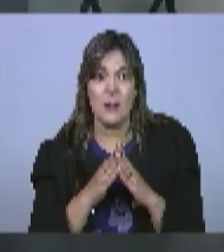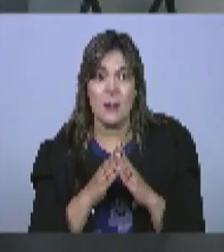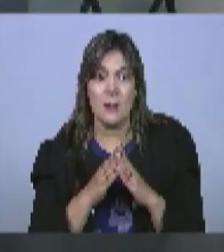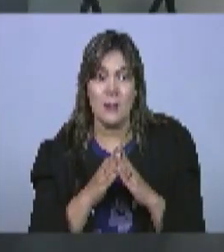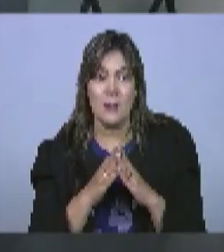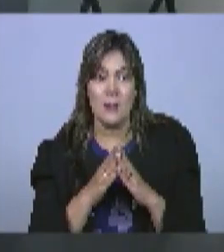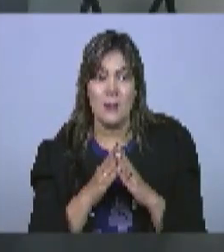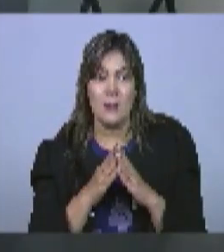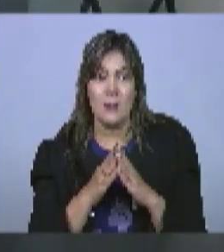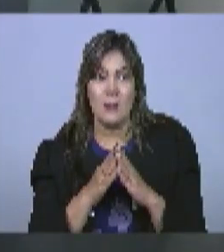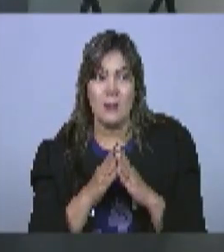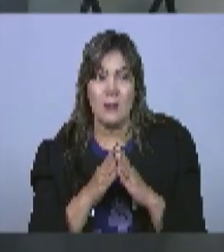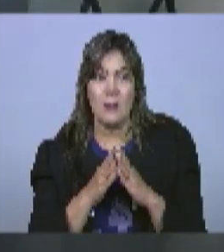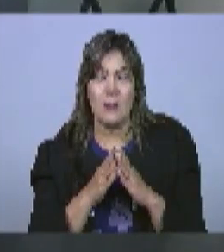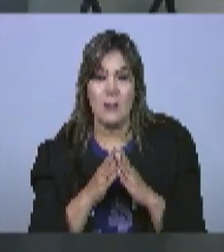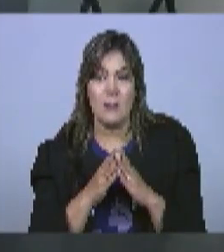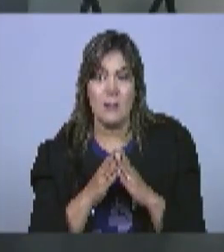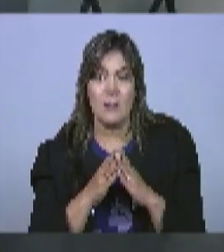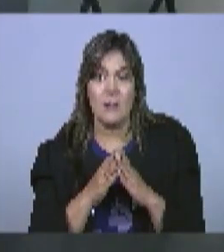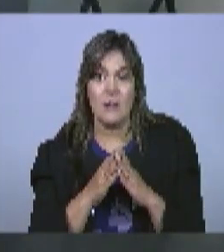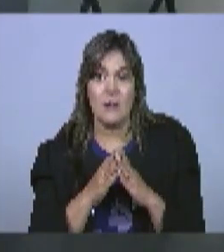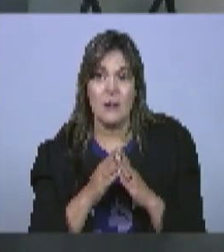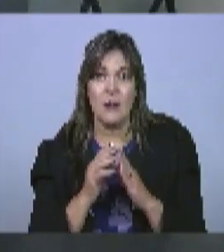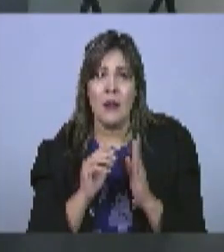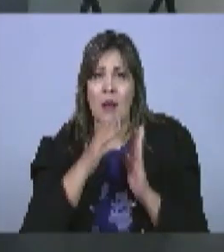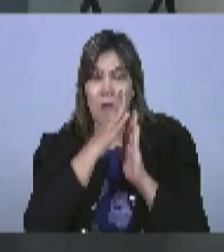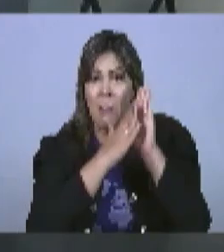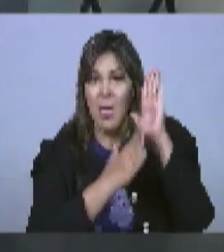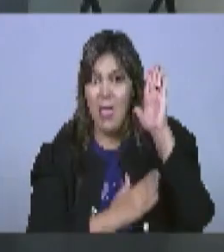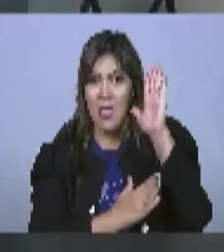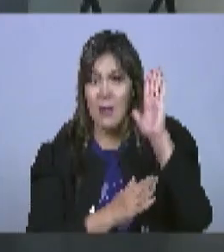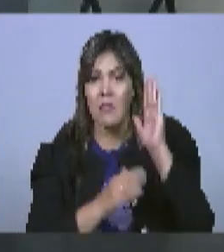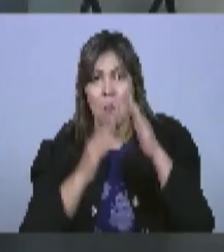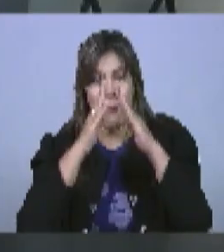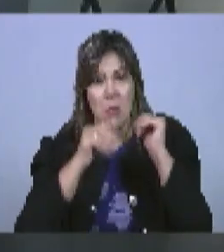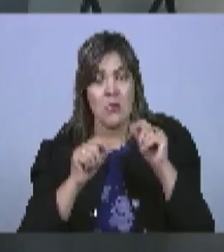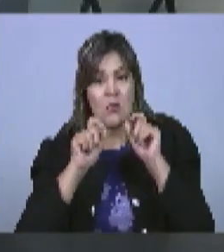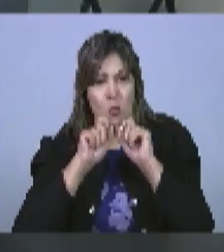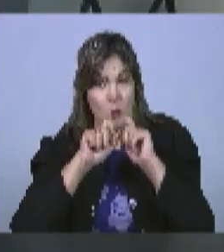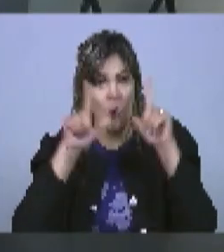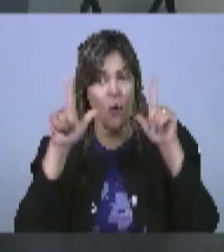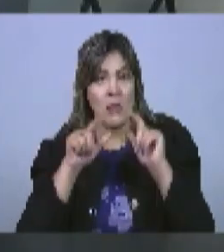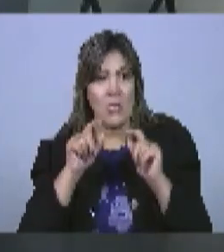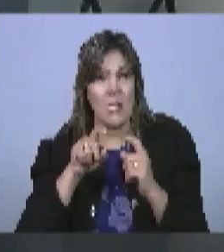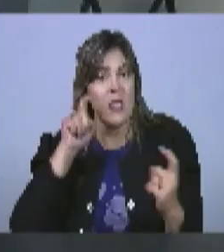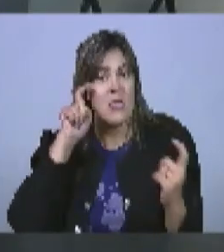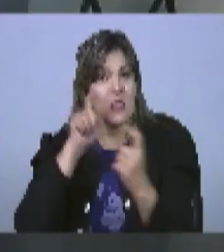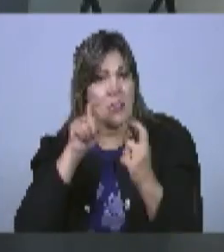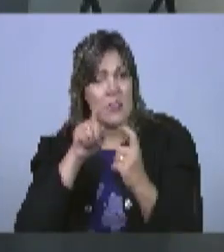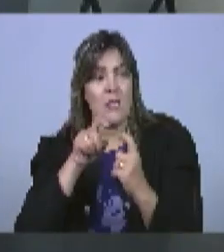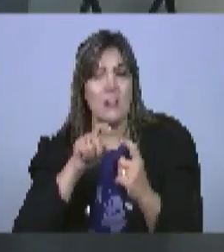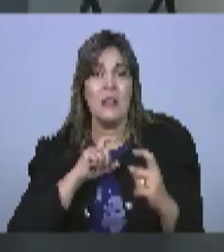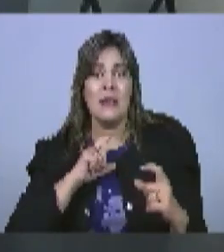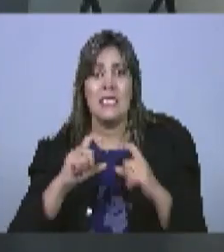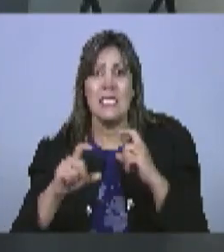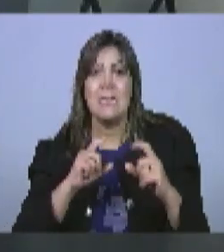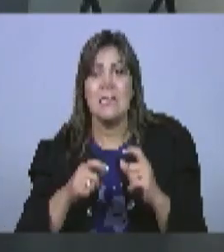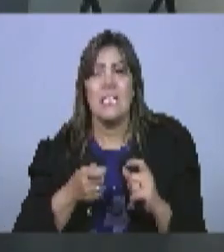هذا الامر اصدرت طبعا مصر بيان واضح جدا انها ضد سياسه الاغتيالات